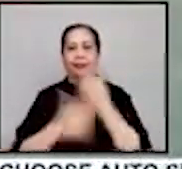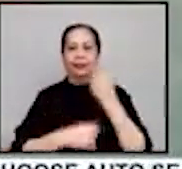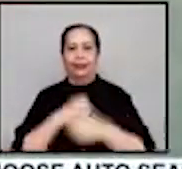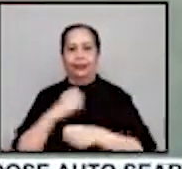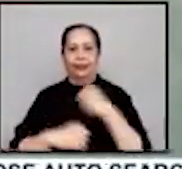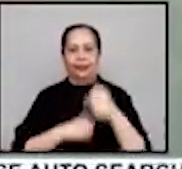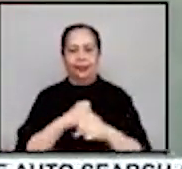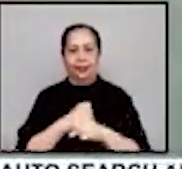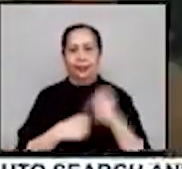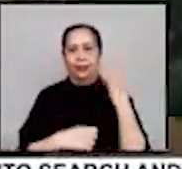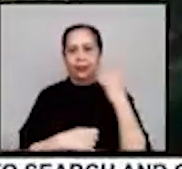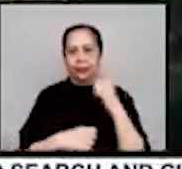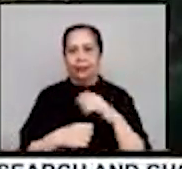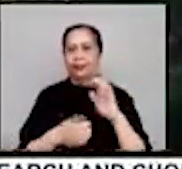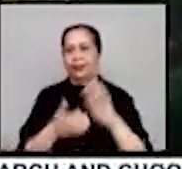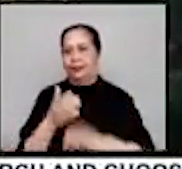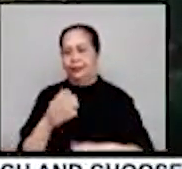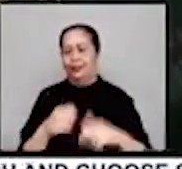dahil sa rollback.